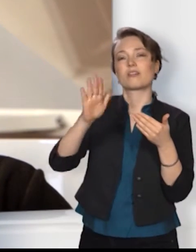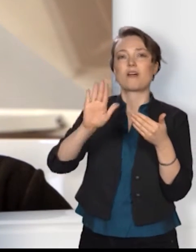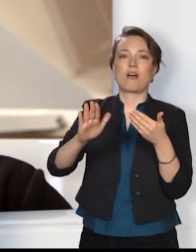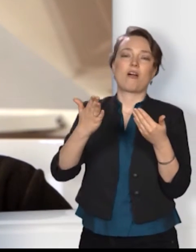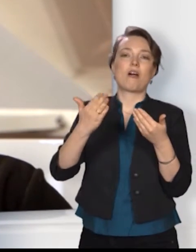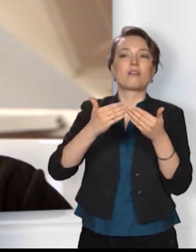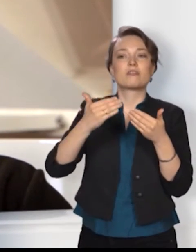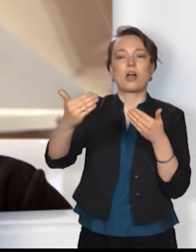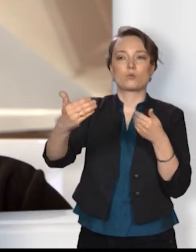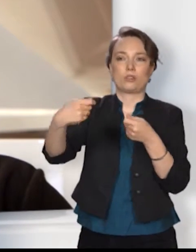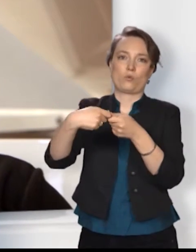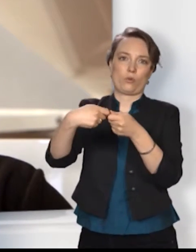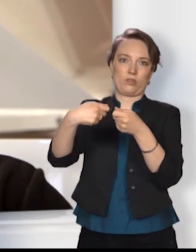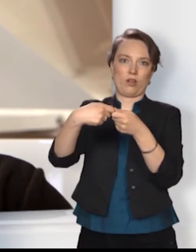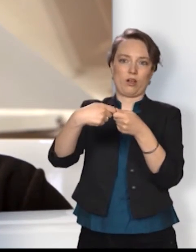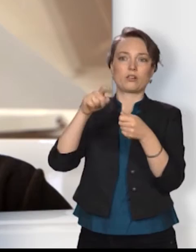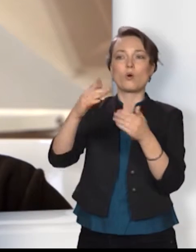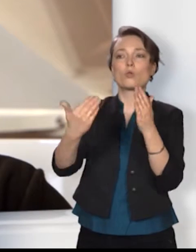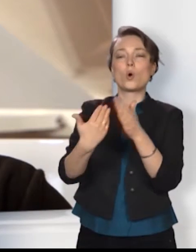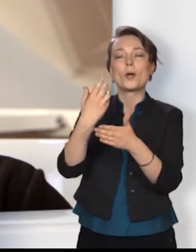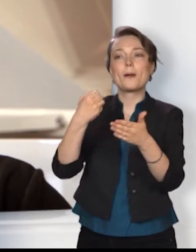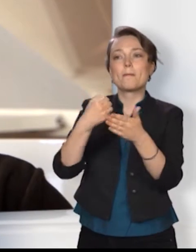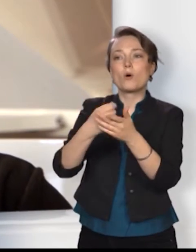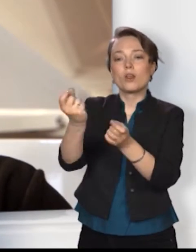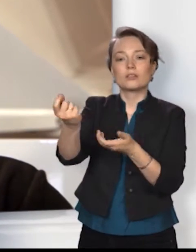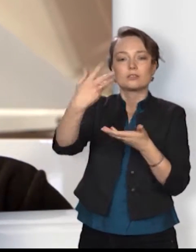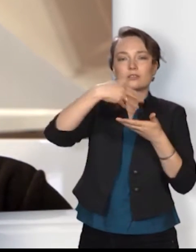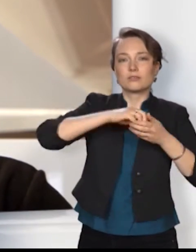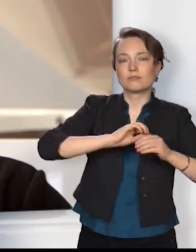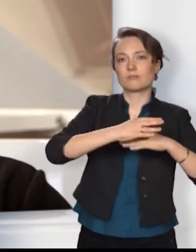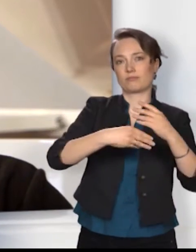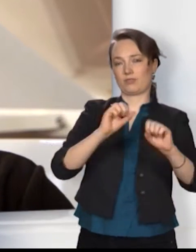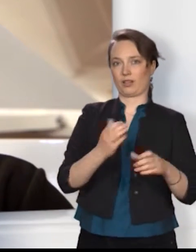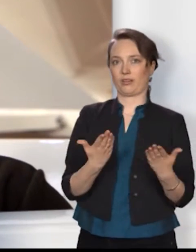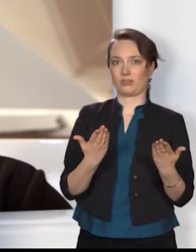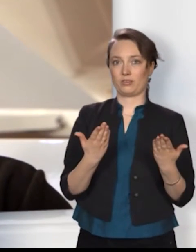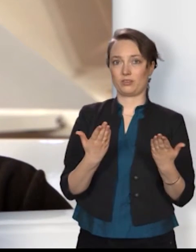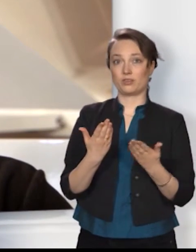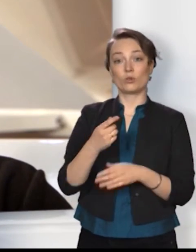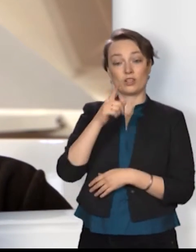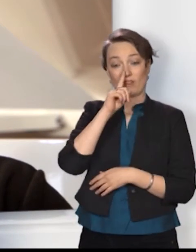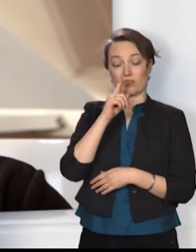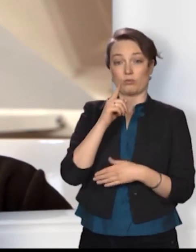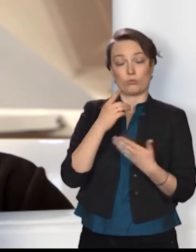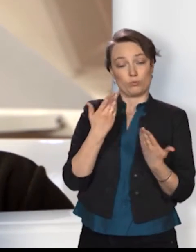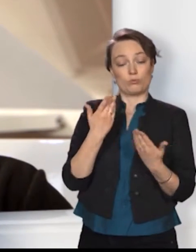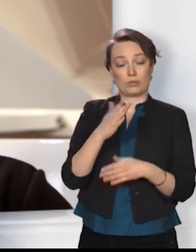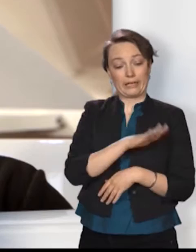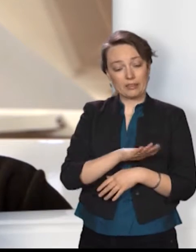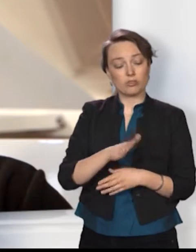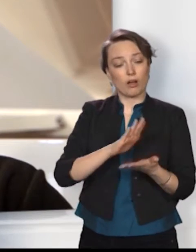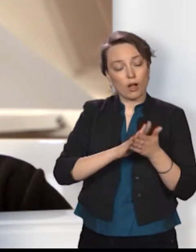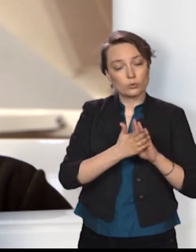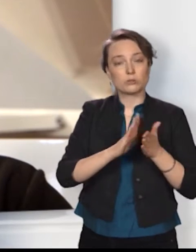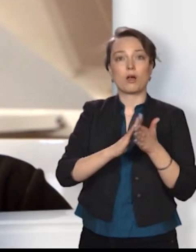mich einfach wichtig, dass man die Anbindung hat, auch nach dem Draußen und immer wieder neue Impulse nach innen bringen kann. Und wenn man